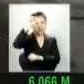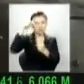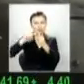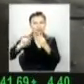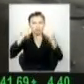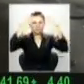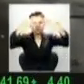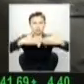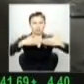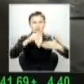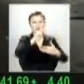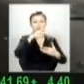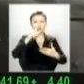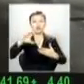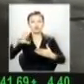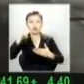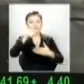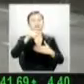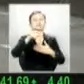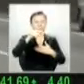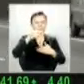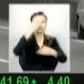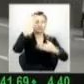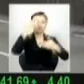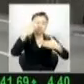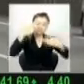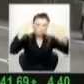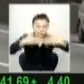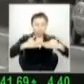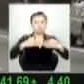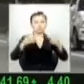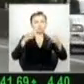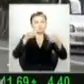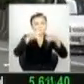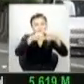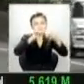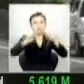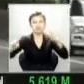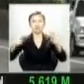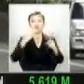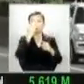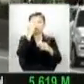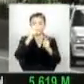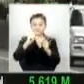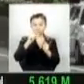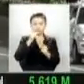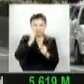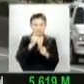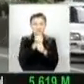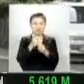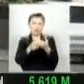นปชทุกที่พร้อมให้เจ้าหน้าที่สามารถใช้กระสุนจริงได้หากพบว่ามีการใช้อาวุธสงคราม